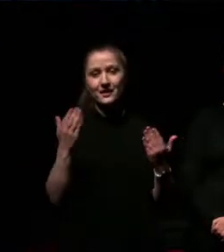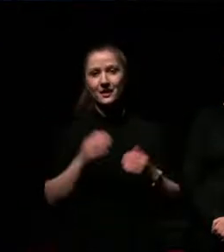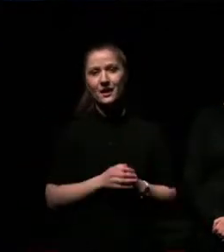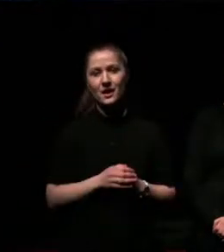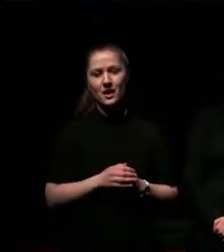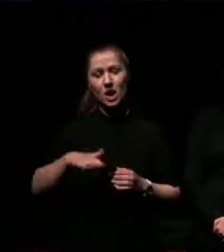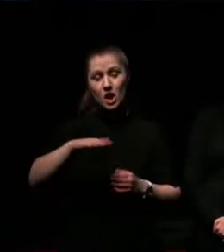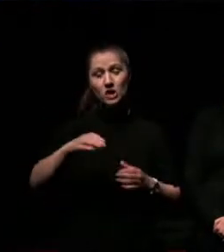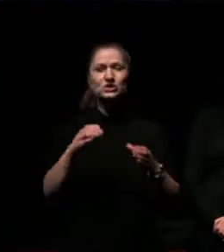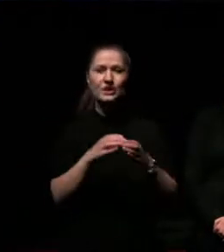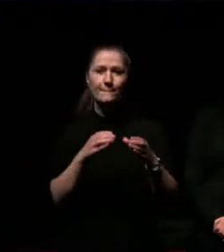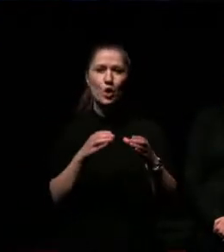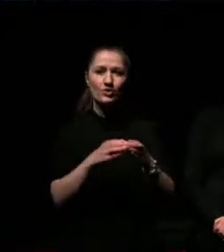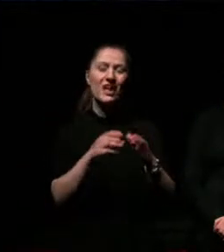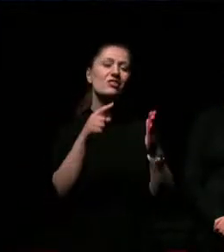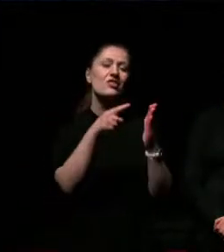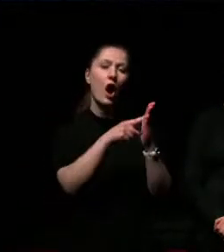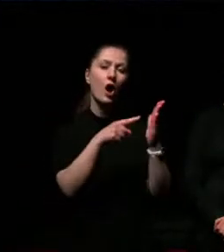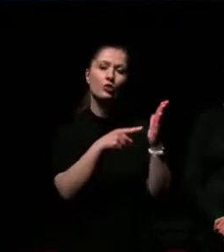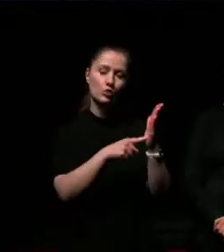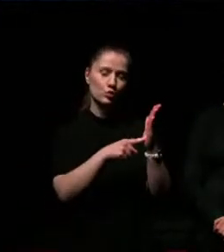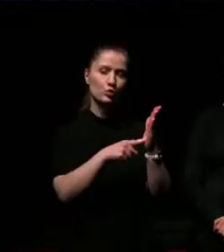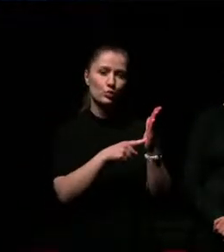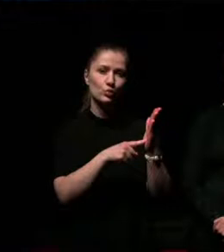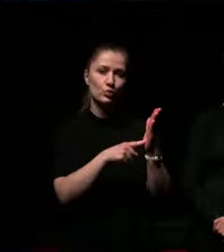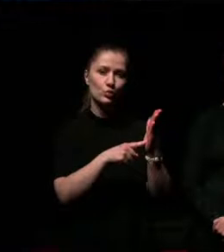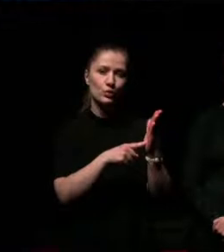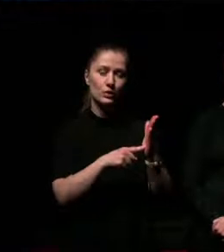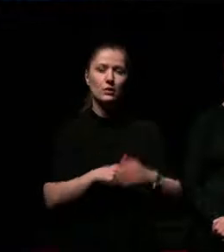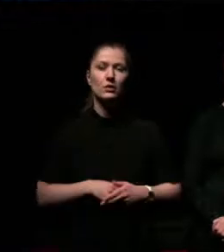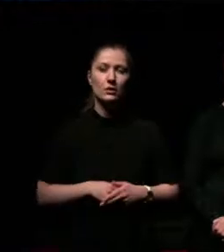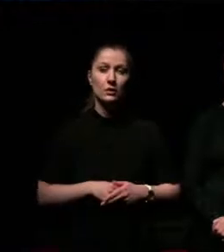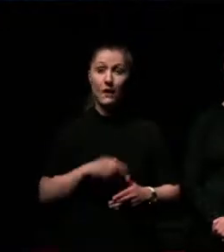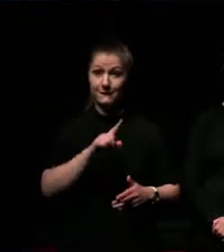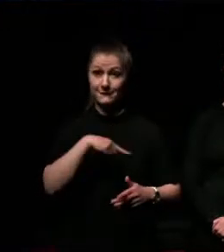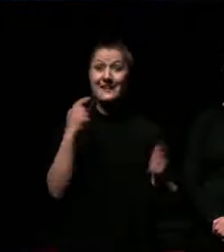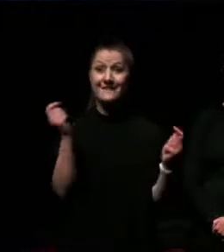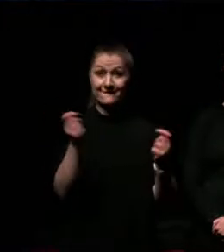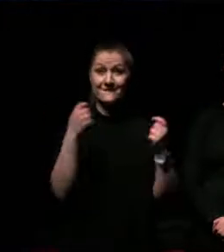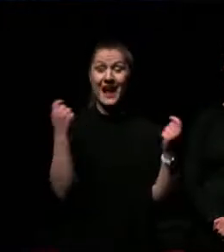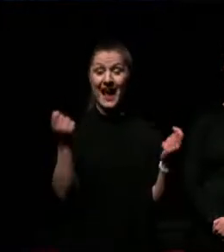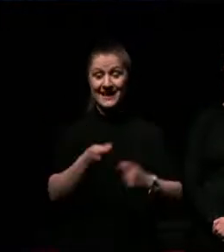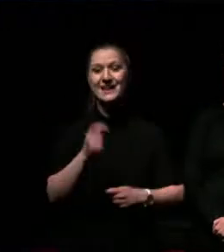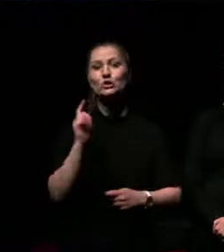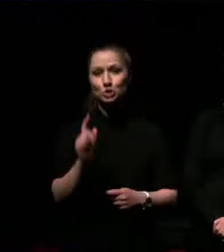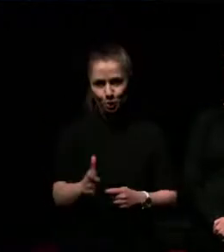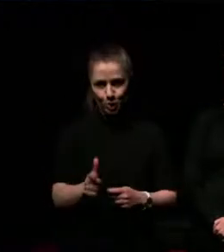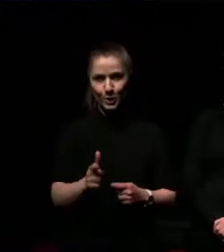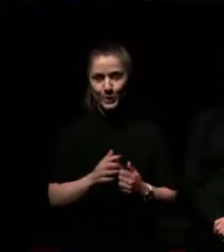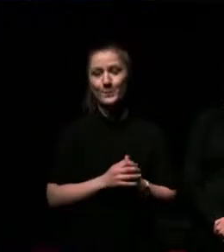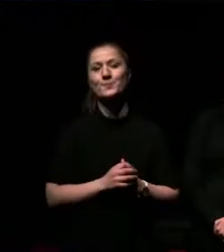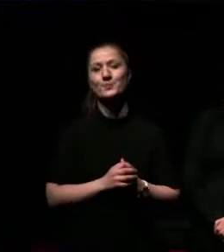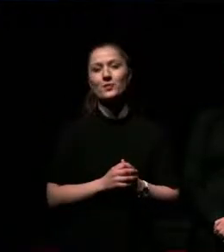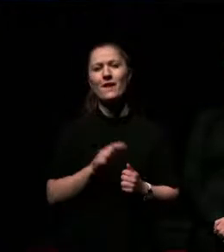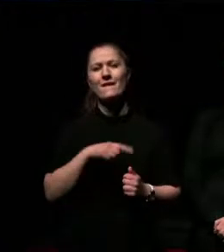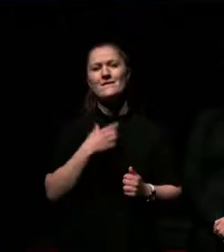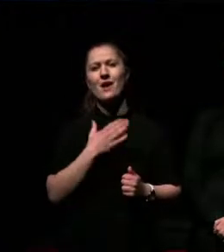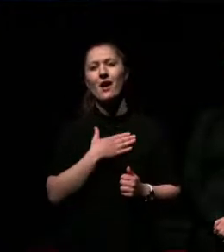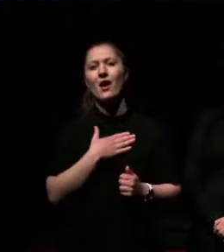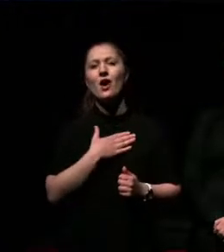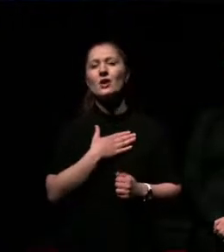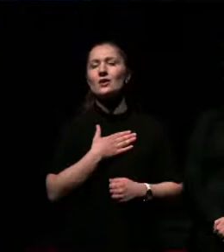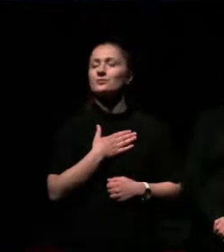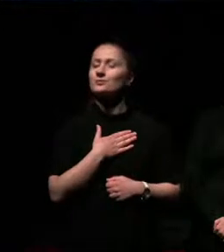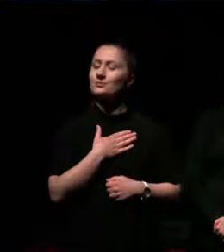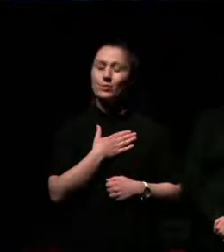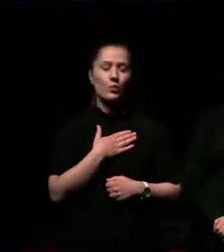Landsmøtet datoen vi feirer. Grunnen til at vi feirer nasjonaldagen vår, at vi har